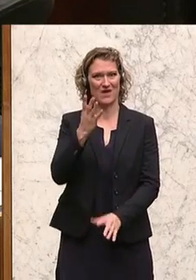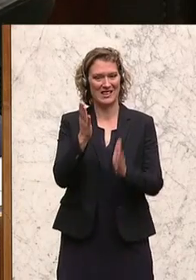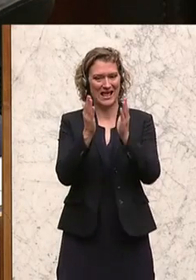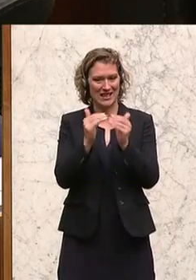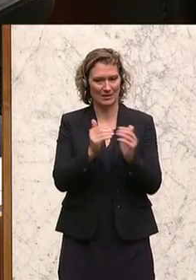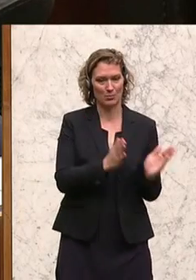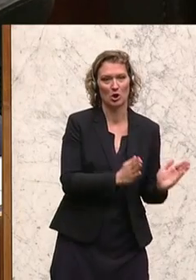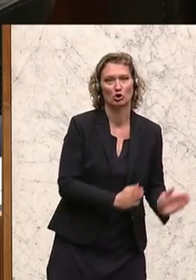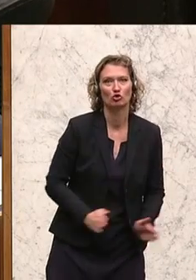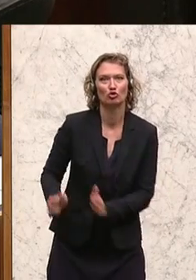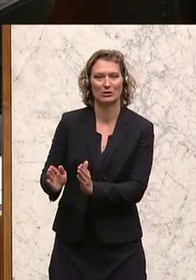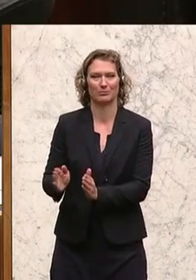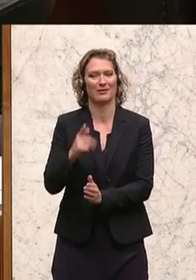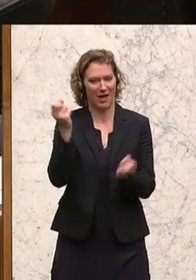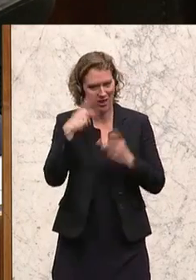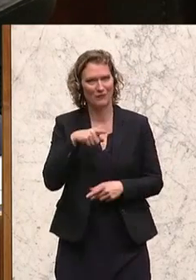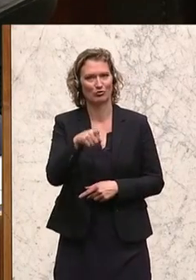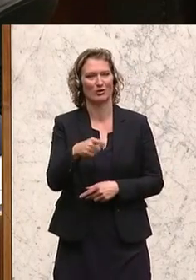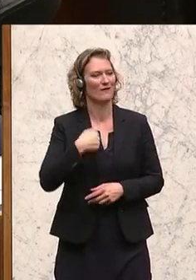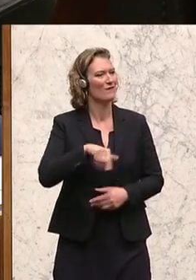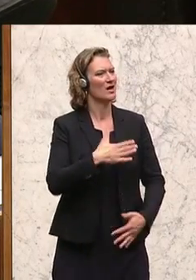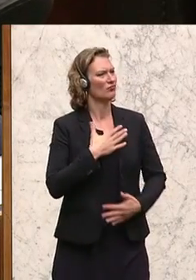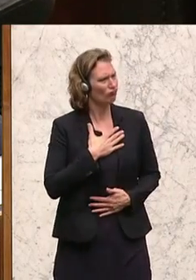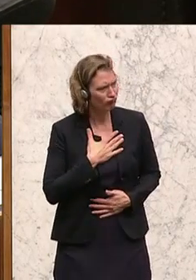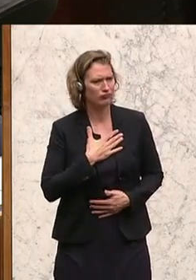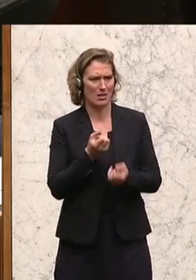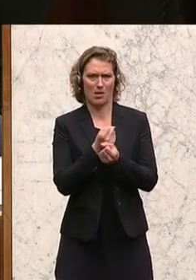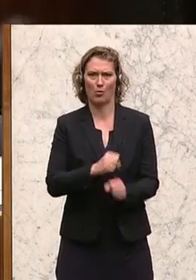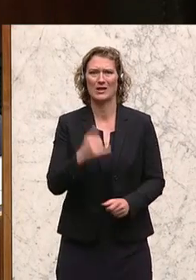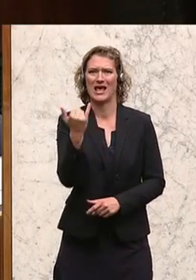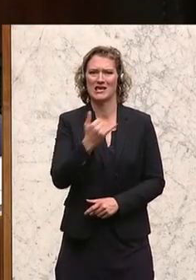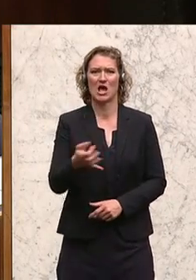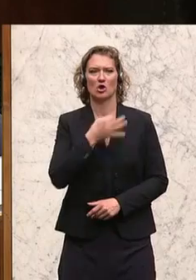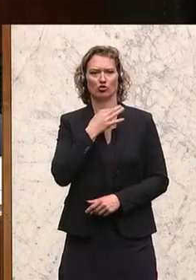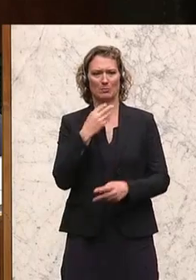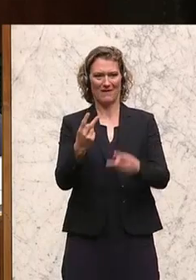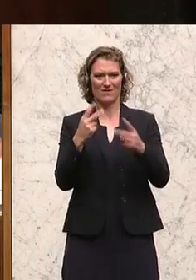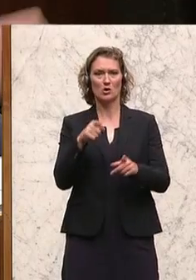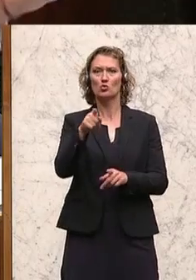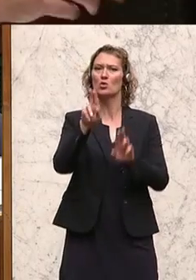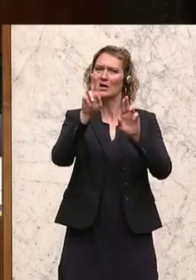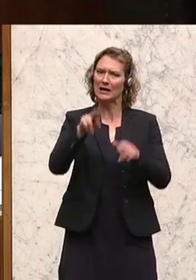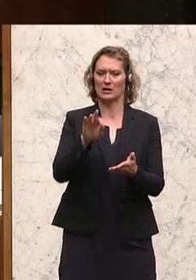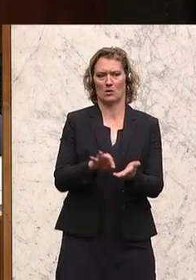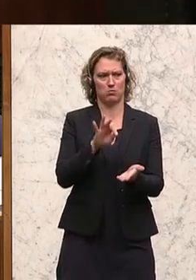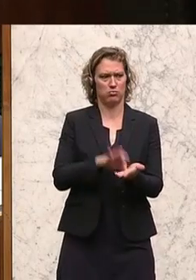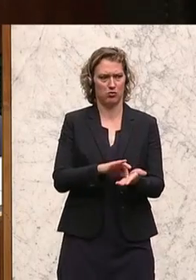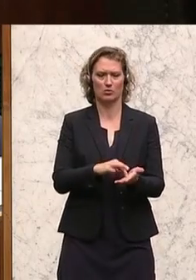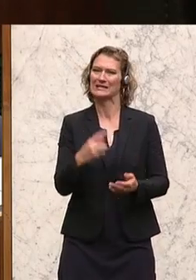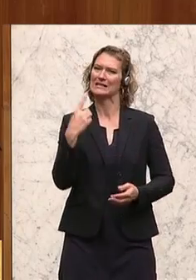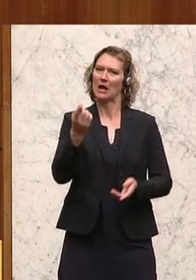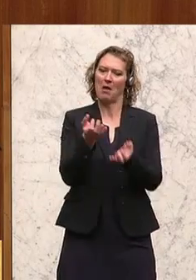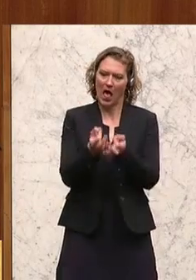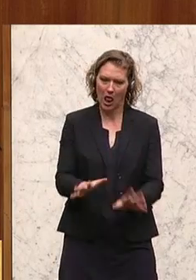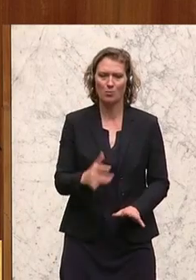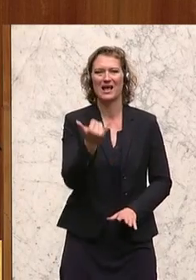Dezember verschieben. Weil uns die Demokratie so wichtig ist, dass jede Stimme zählt. Da wären Sie am richtigen Punkt. Lassen Sie zu,